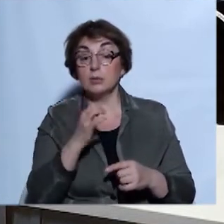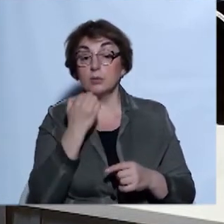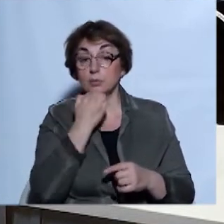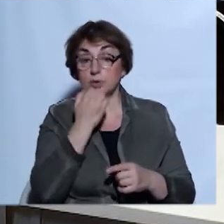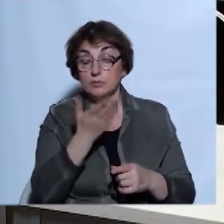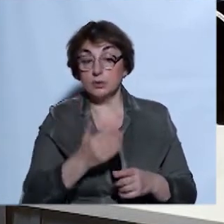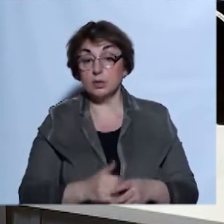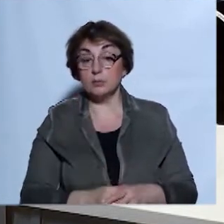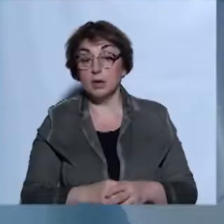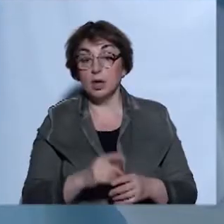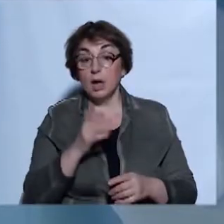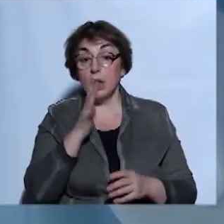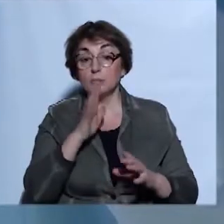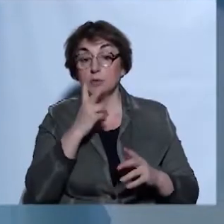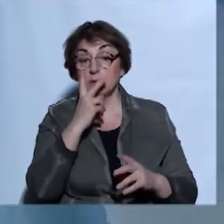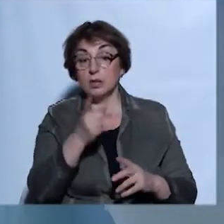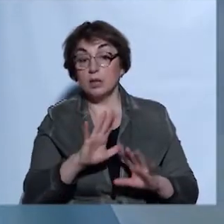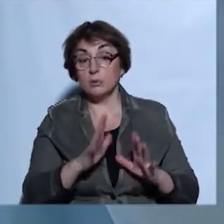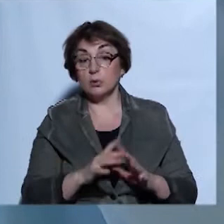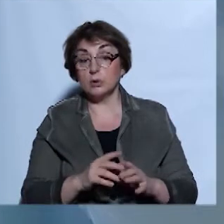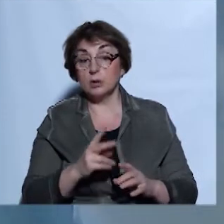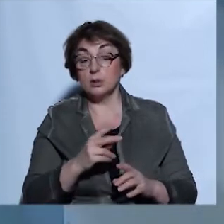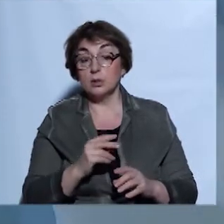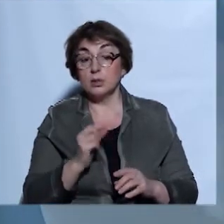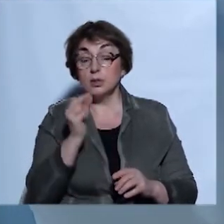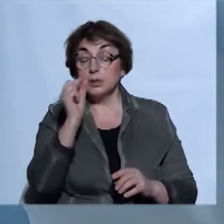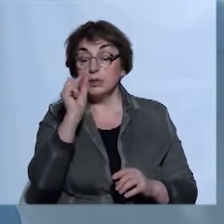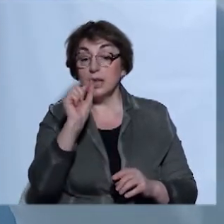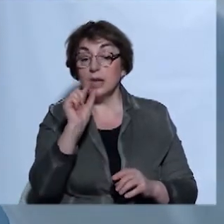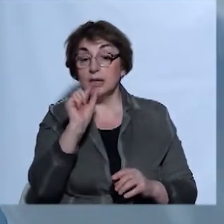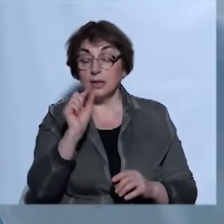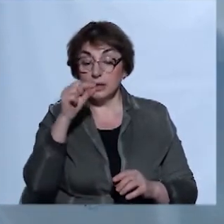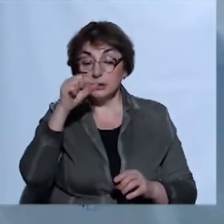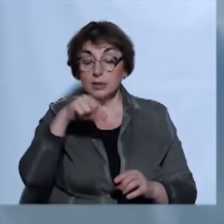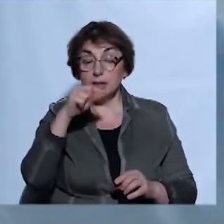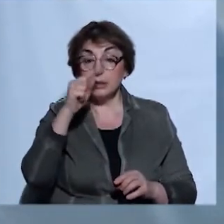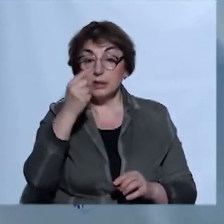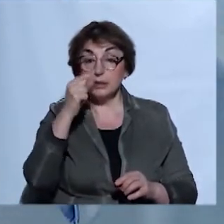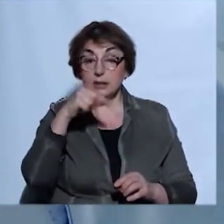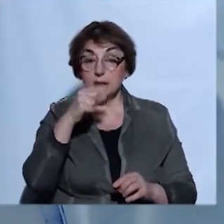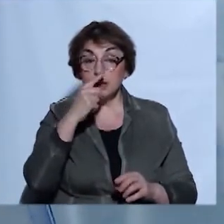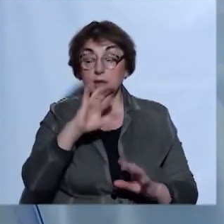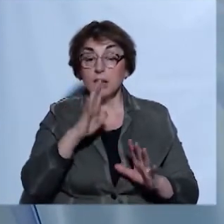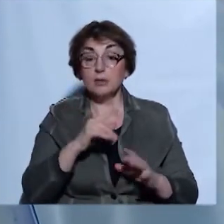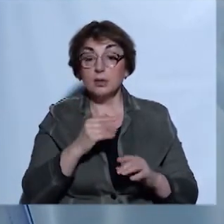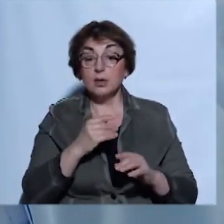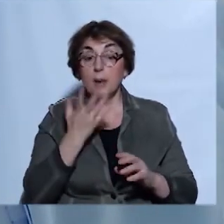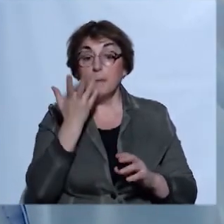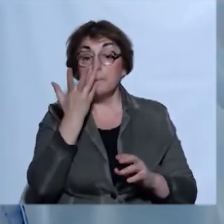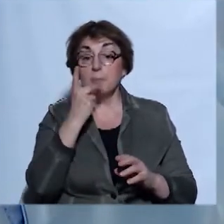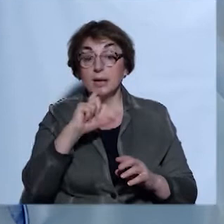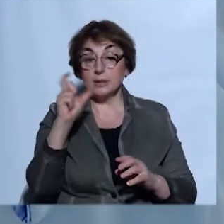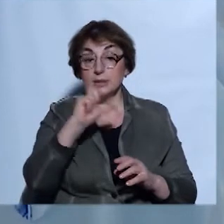Ნატრიუმის ჰიდროქსიდის დამატებისას, რა თქმა უნდა, ჯობია დავამატოთ წვეთ-წვეთობით. თქვენ ახლა ხედავთ, რომ ცისფერი